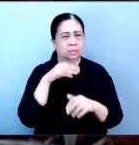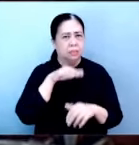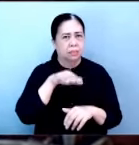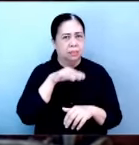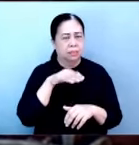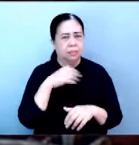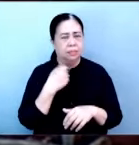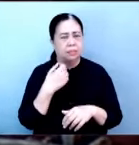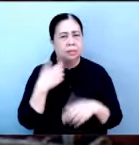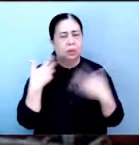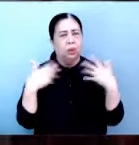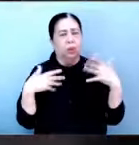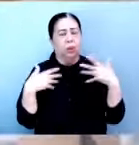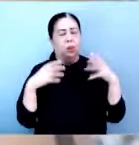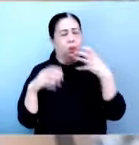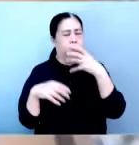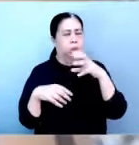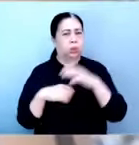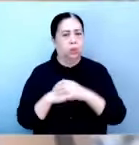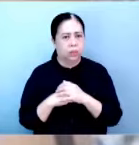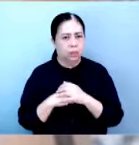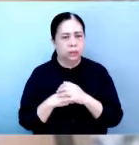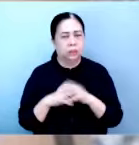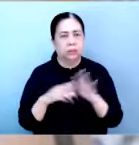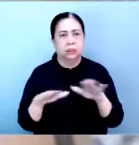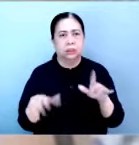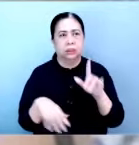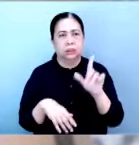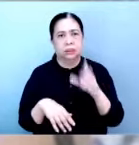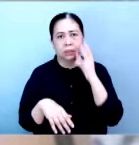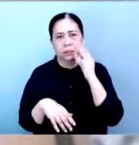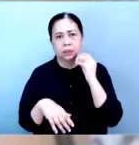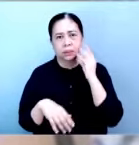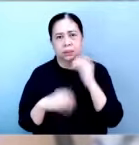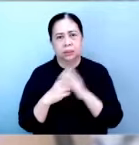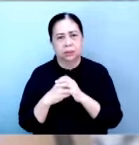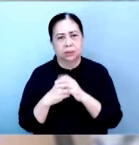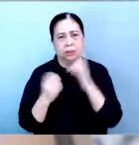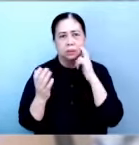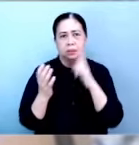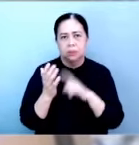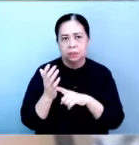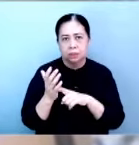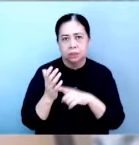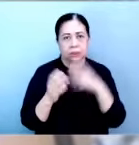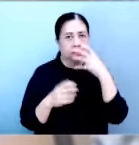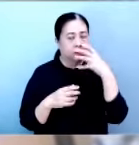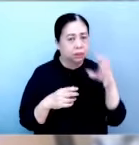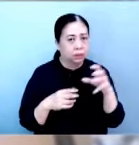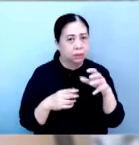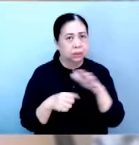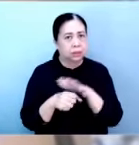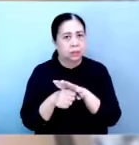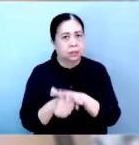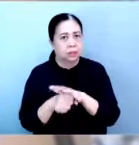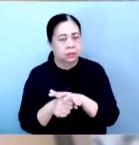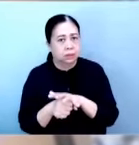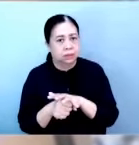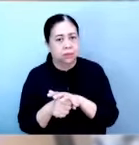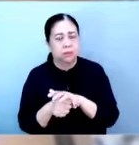at hyperventilation children have less experience recognizing heat stress